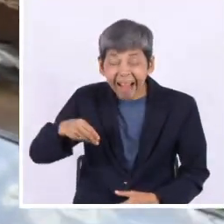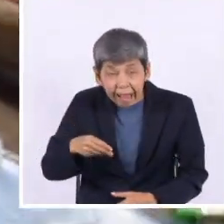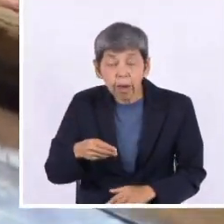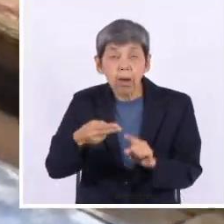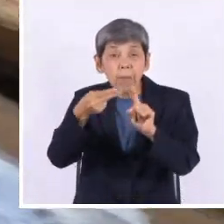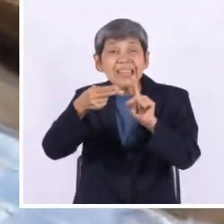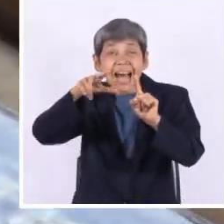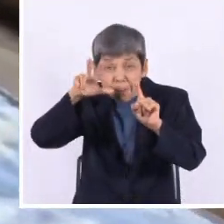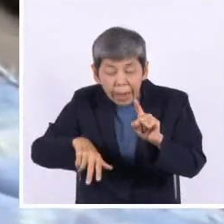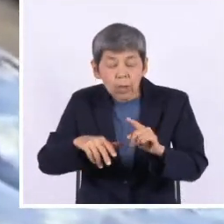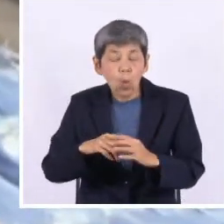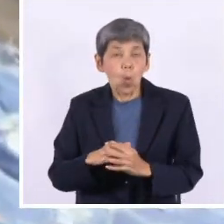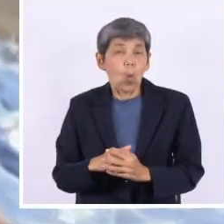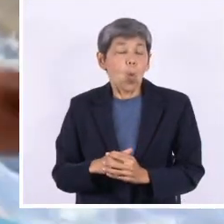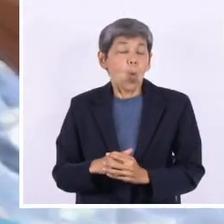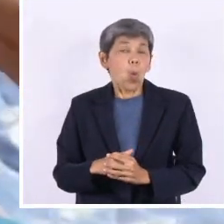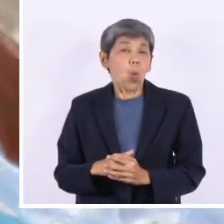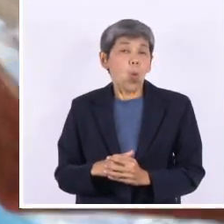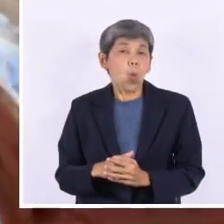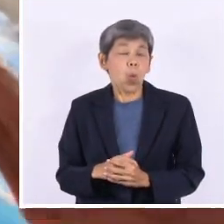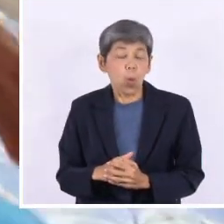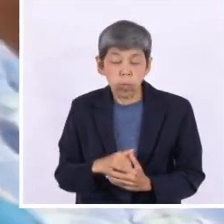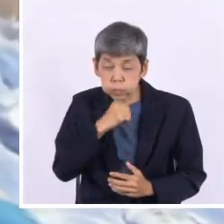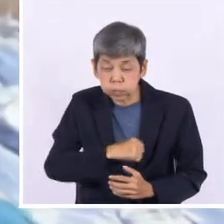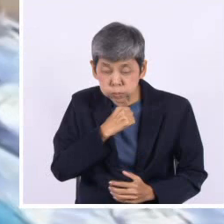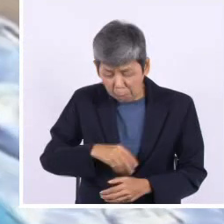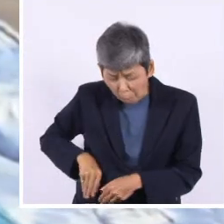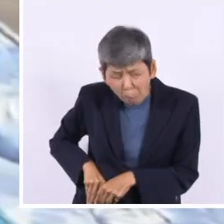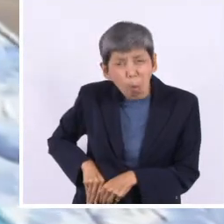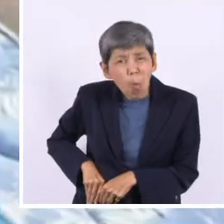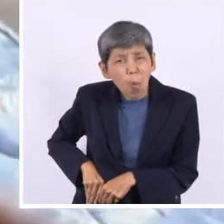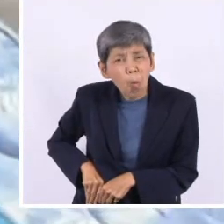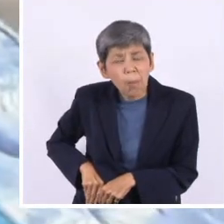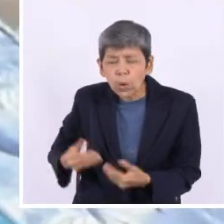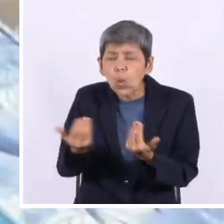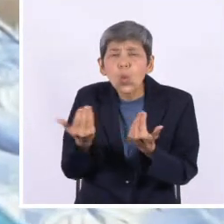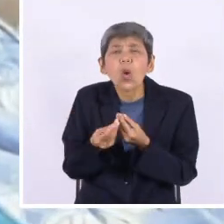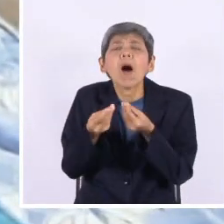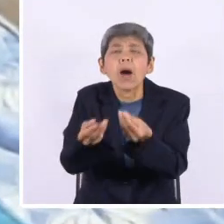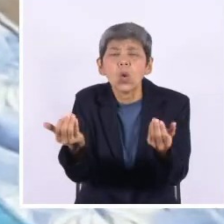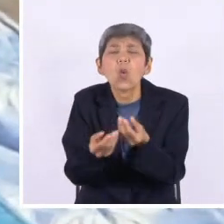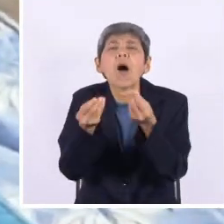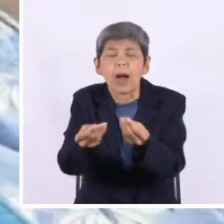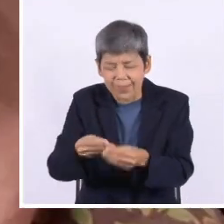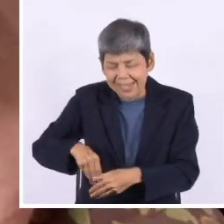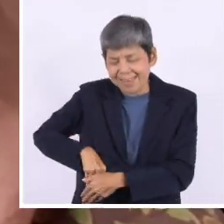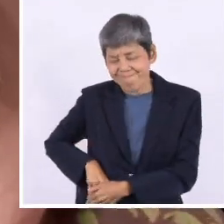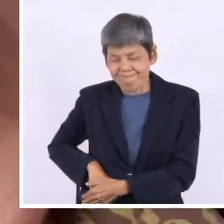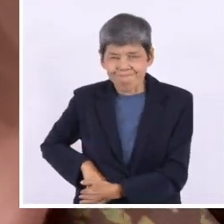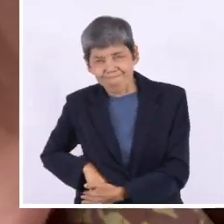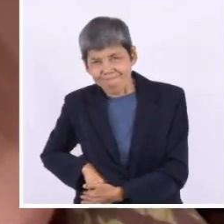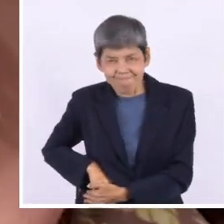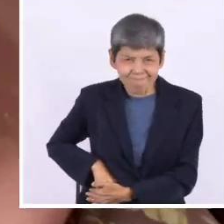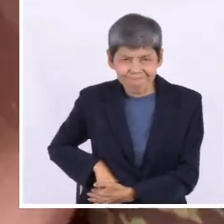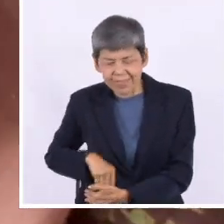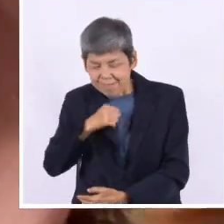2 13,000 บาทค ่ ะคือคุณยายแบบ เงินเยอะน่ะ ลูกให้ไงลูกให้มาแล้วก็เก็บไว้ที่ตัวนะคนเฒ่า